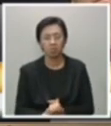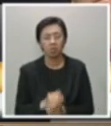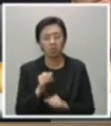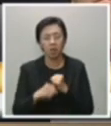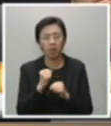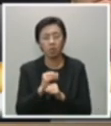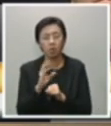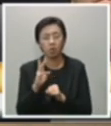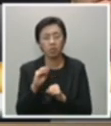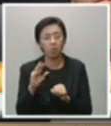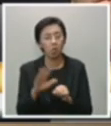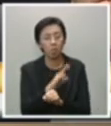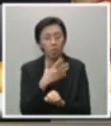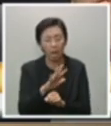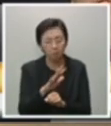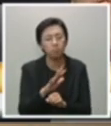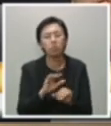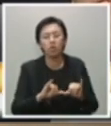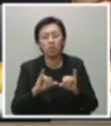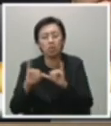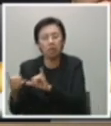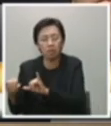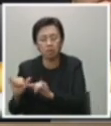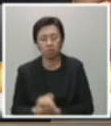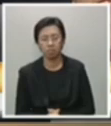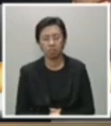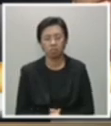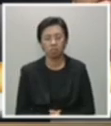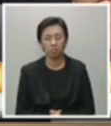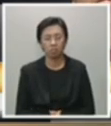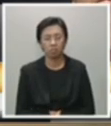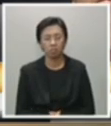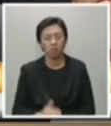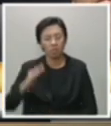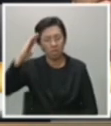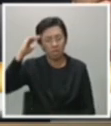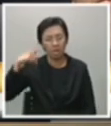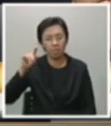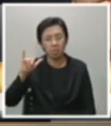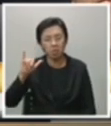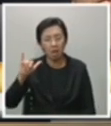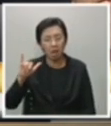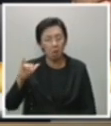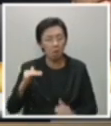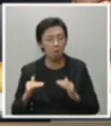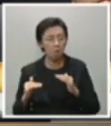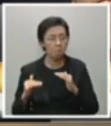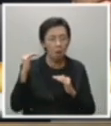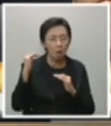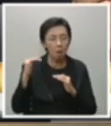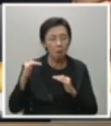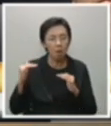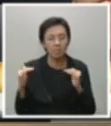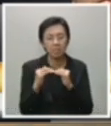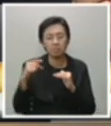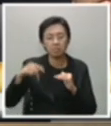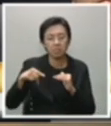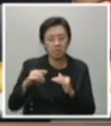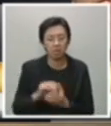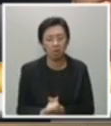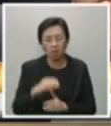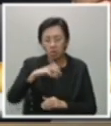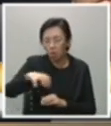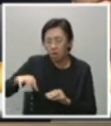กคนแต่พลเอกประยุทธ์จันทร์โอชามีอภิสิทธิ์อะไรครับท่านประธานมากกว่าข้าราชการกรมก